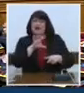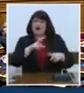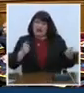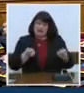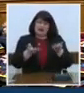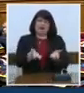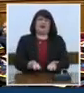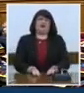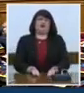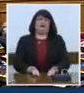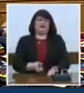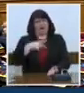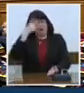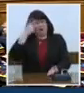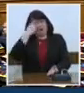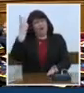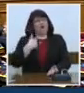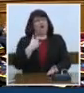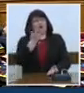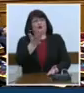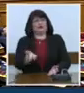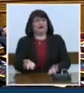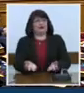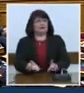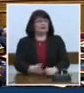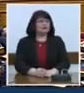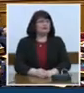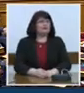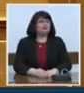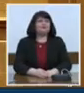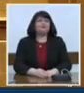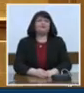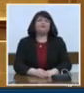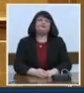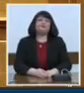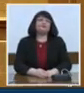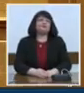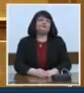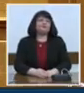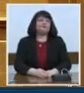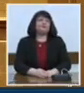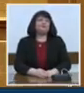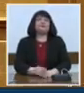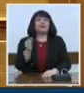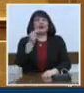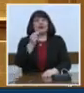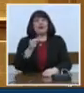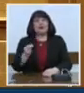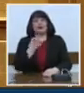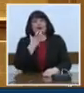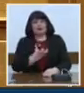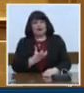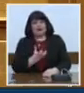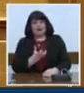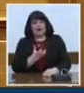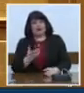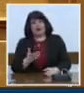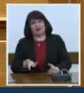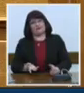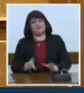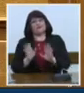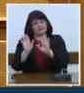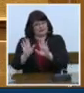Για να διανθίσουμε και λίγο τη συζήτηση, αν και τα θέματα αυτά είναι πολύ σοβαρά. Λοιπόν, κοιτάξτε να